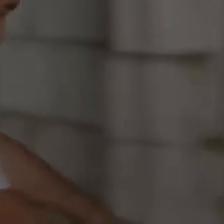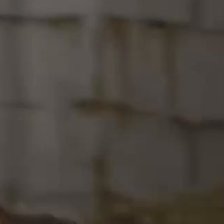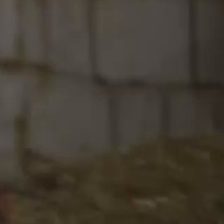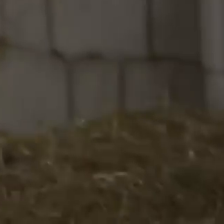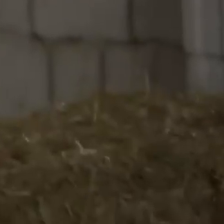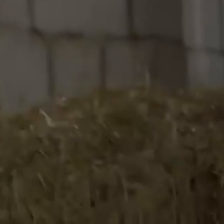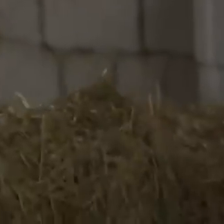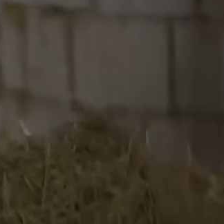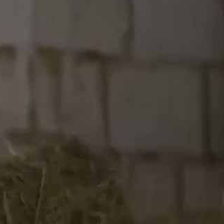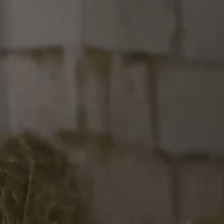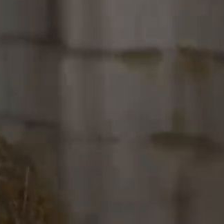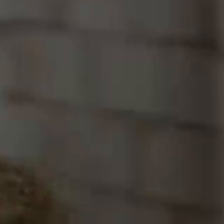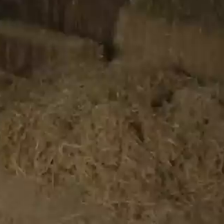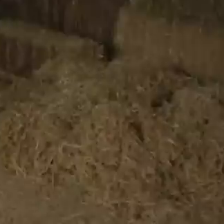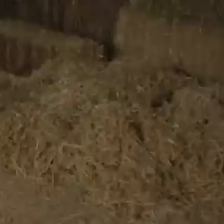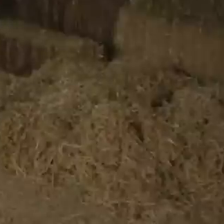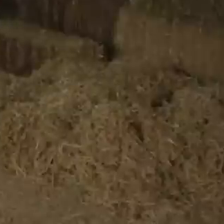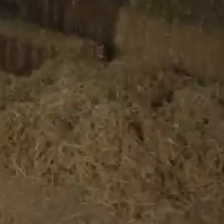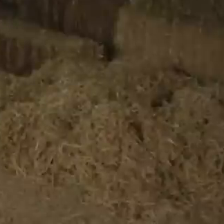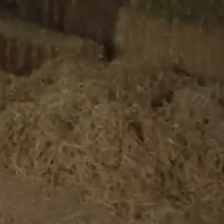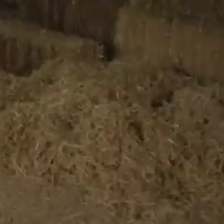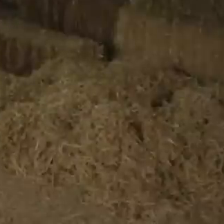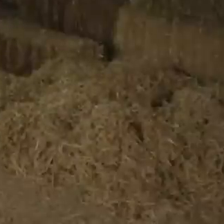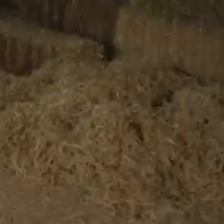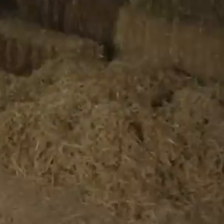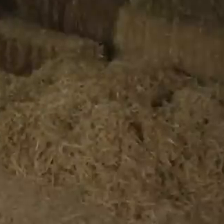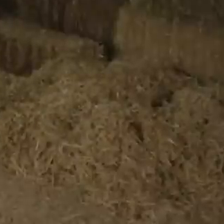Koca balyalar iple bağlı, kaldırıp ikinciyi de taşıdı yanına.